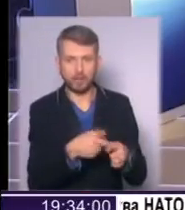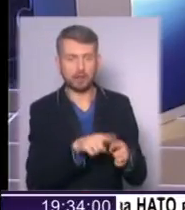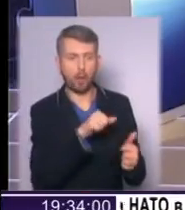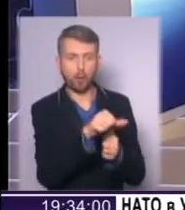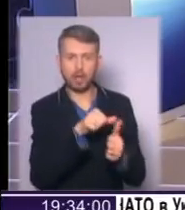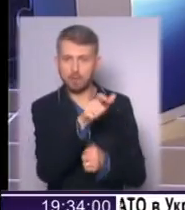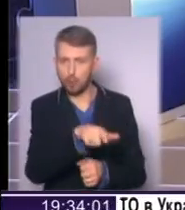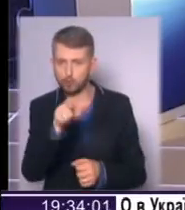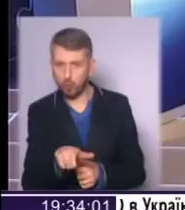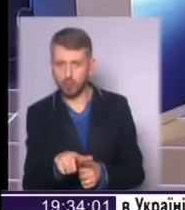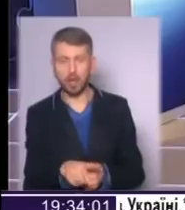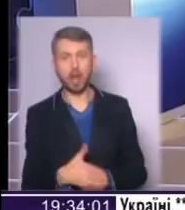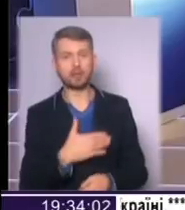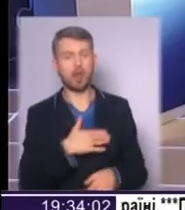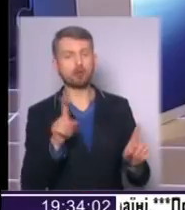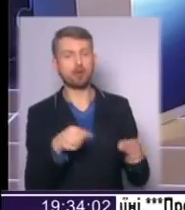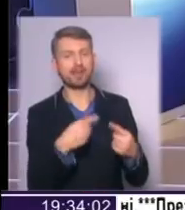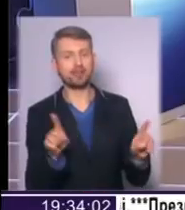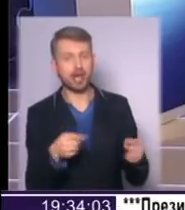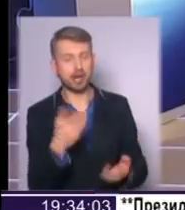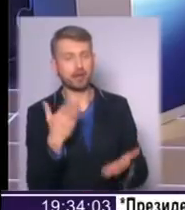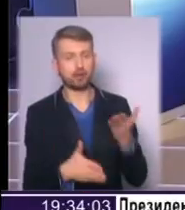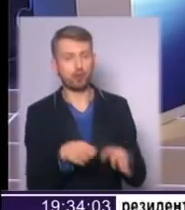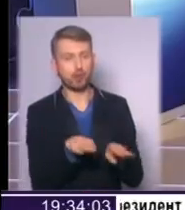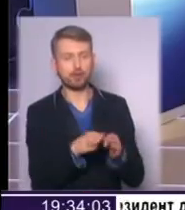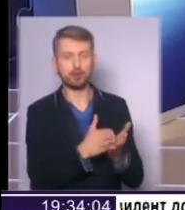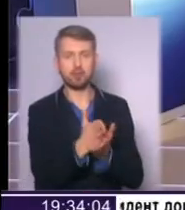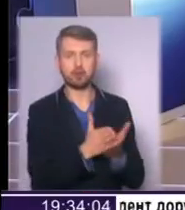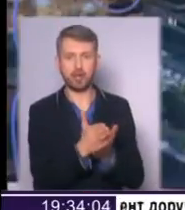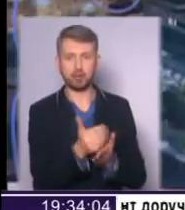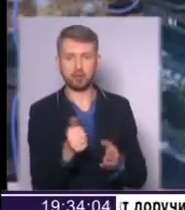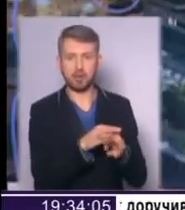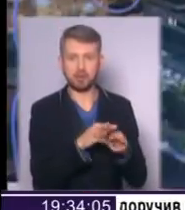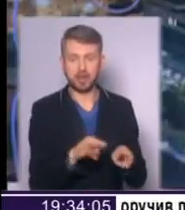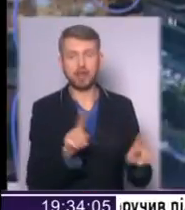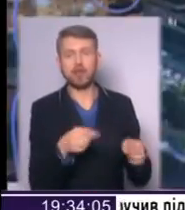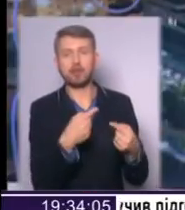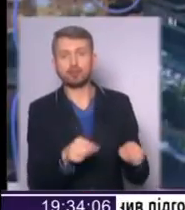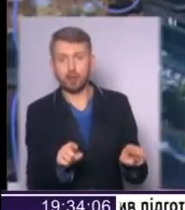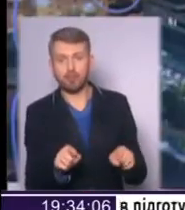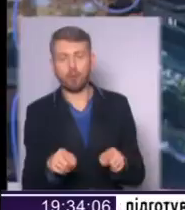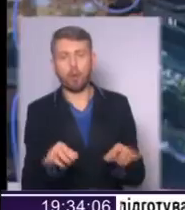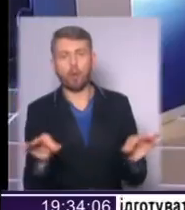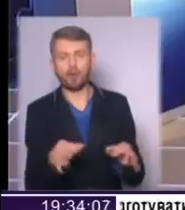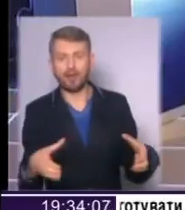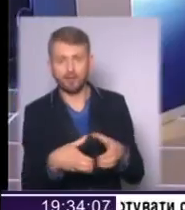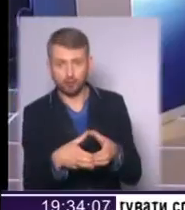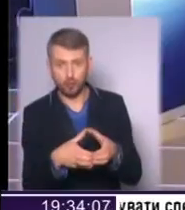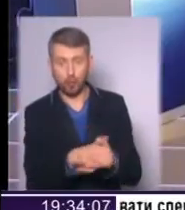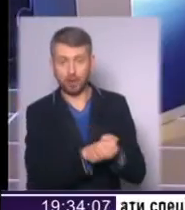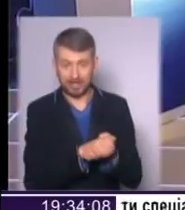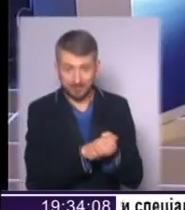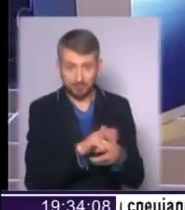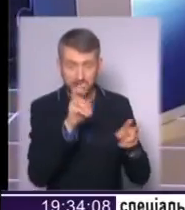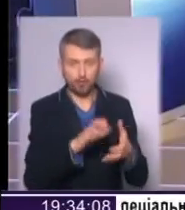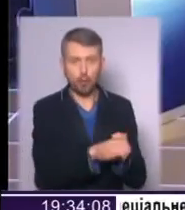А все ж таки нашого дирижера, якщо ви порівнюєте посаду прем'єр-міністра з дирижером оркестру під назвою Коаліція Верховної Ради, все ж таки призначала Коаліція Верховної